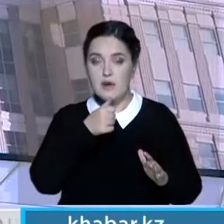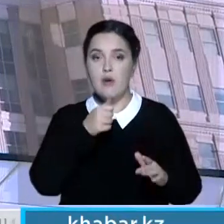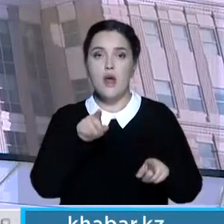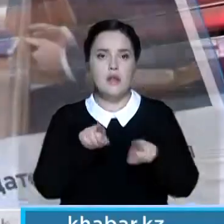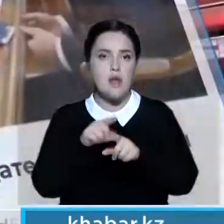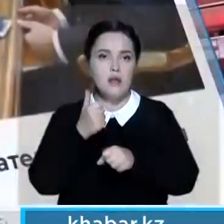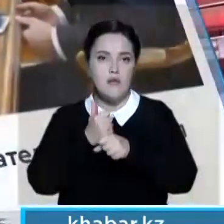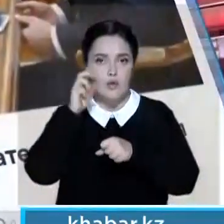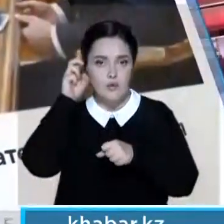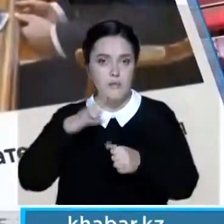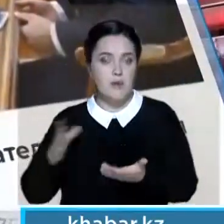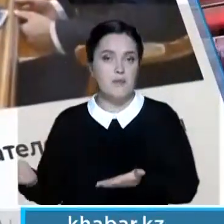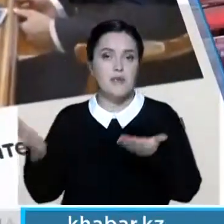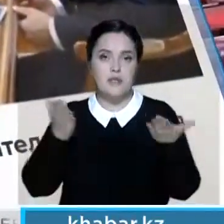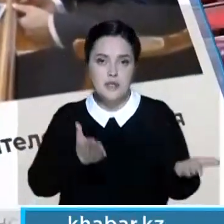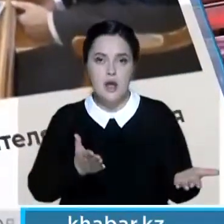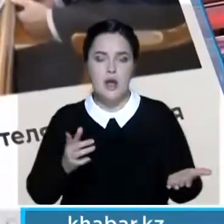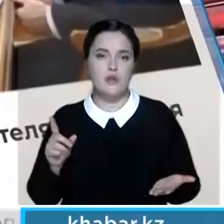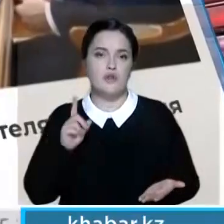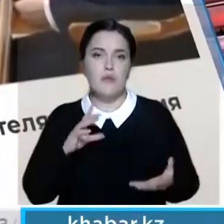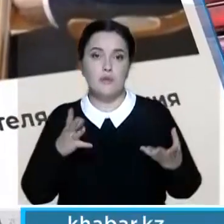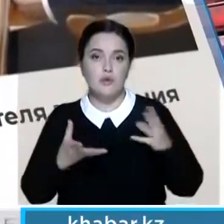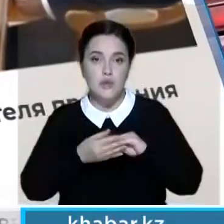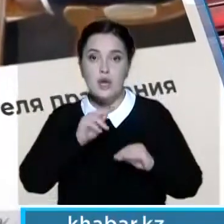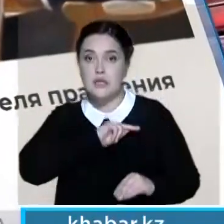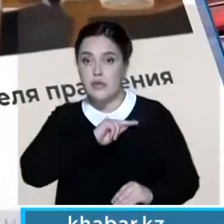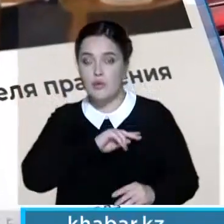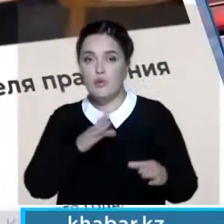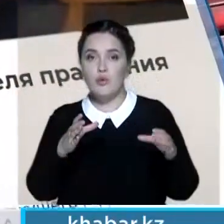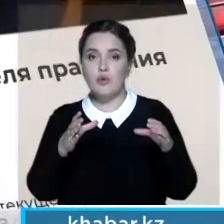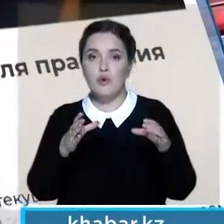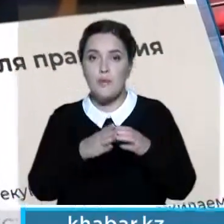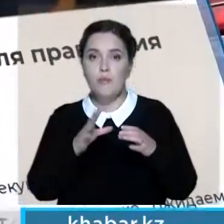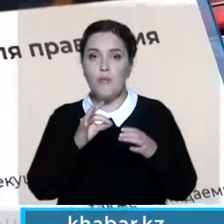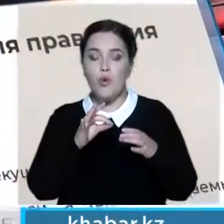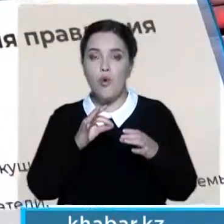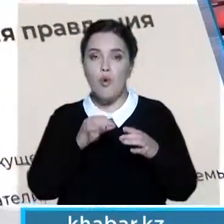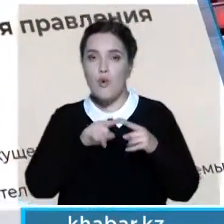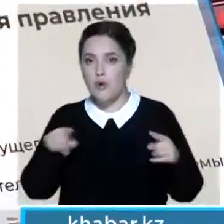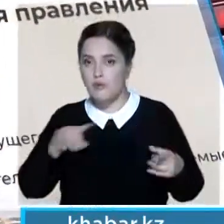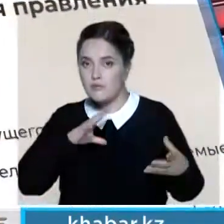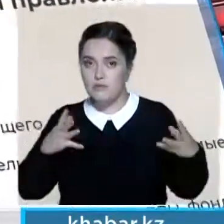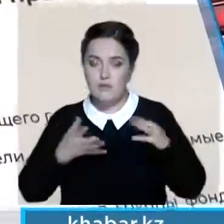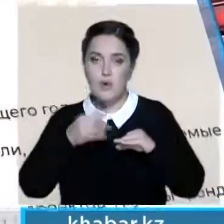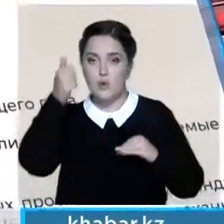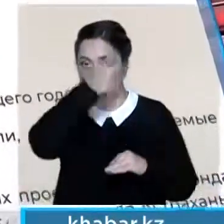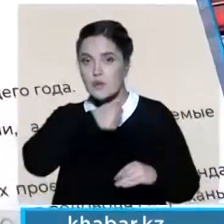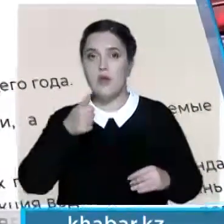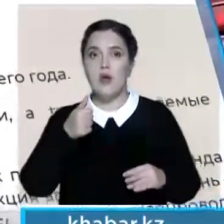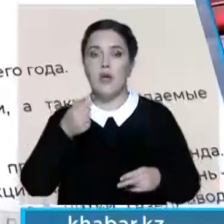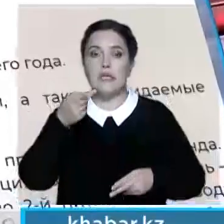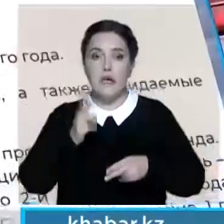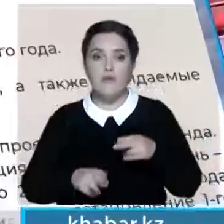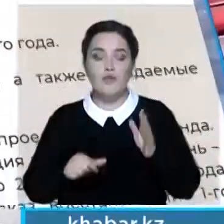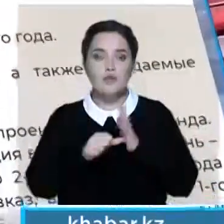главе государства были представлены ожидаемые результаты деятельности группы компаний по итогам года. Так, планируется завершение